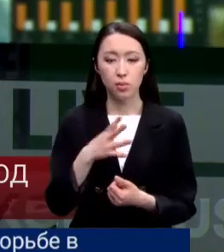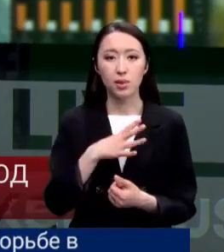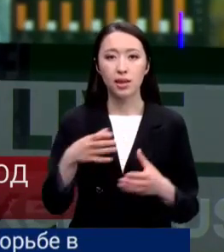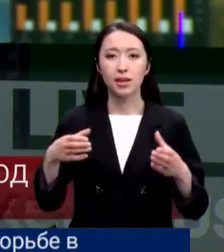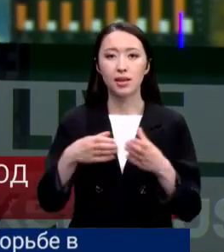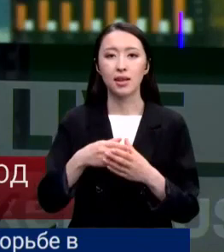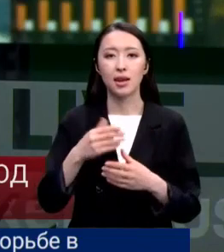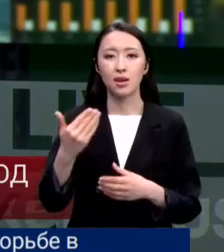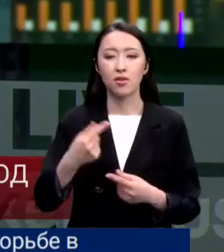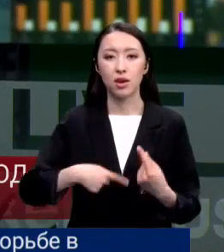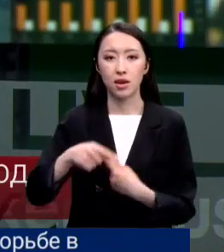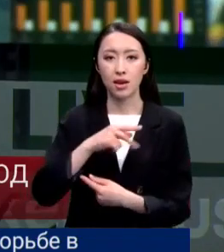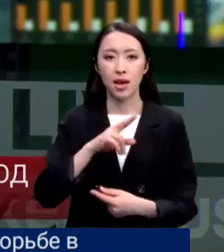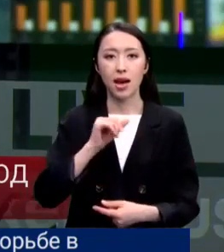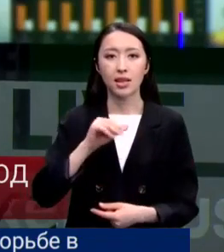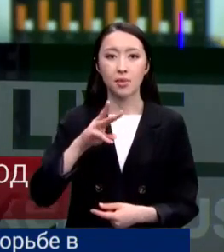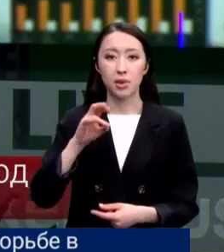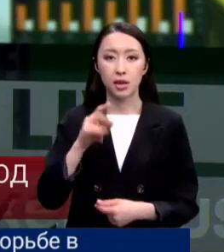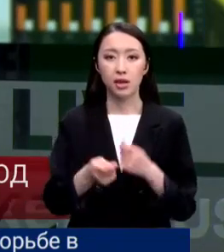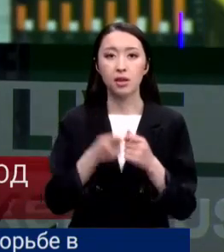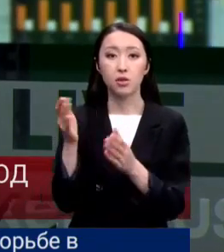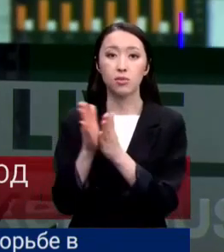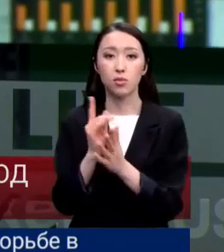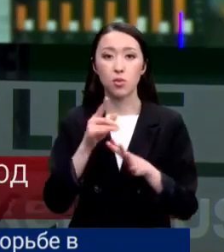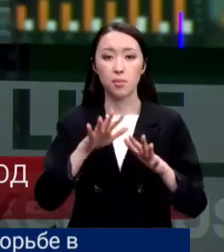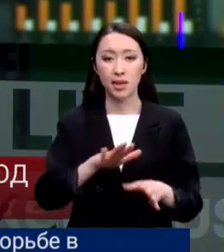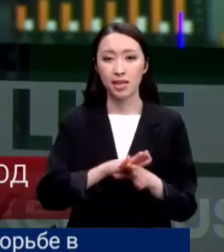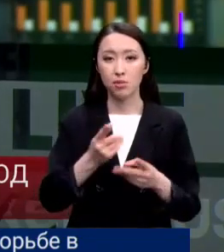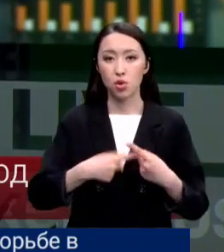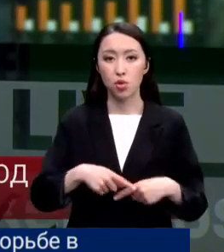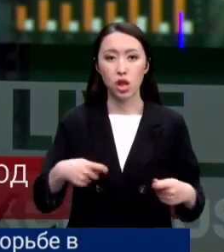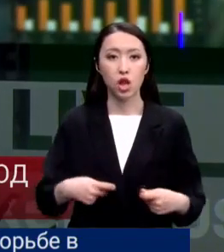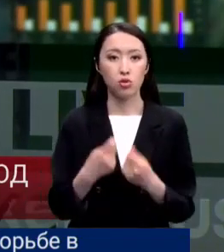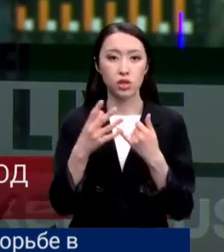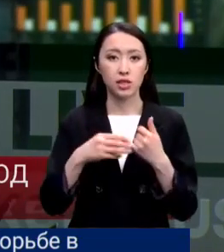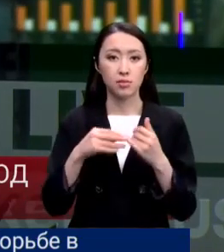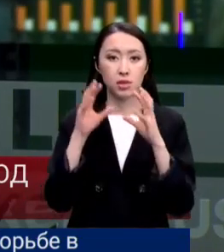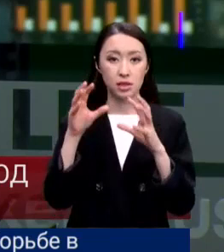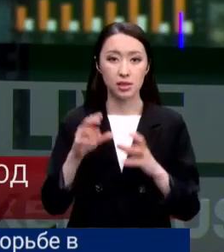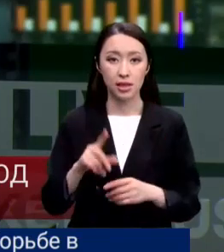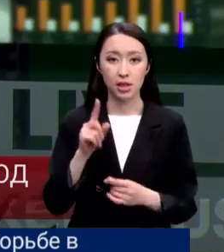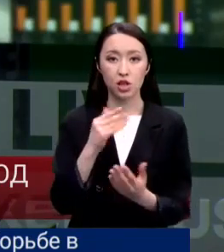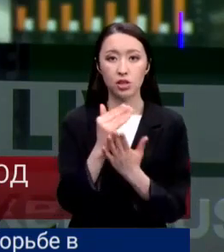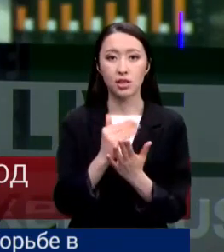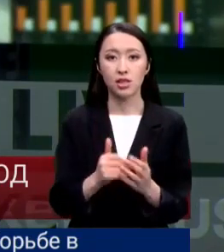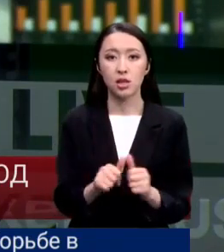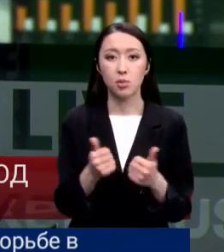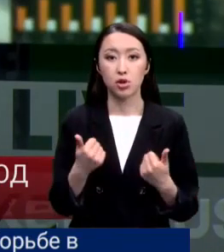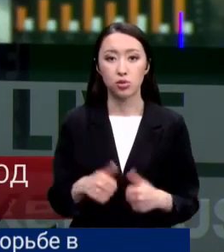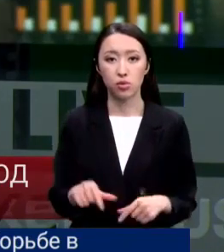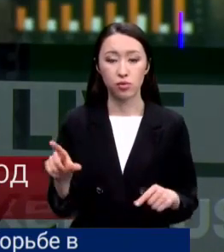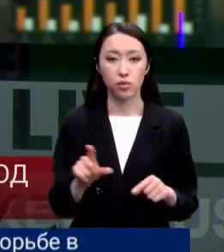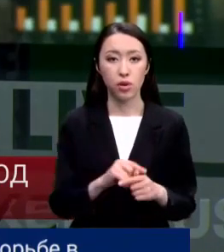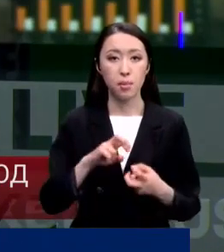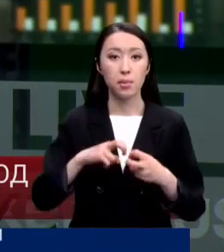палату предпринимателей. Местные исполнительные органы нарушают земельный кодекс, причем это происходит на системной основе, уверены бизнесмены.